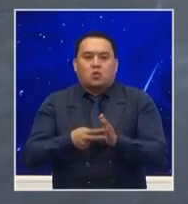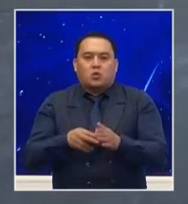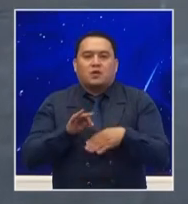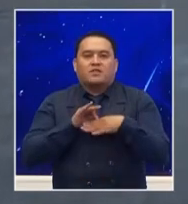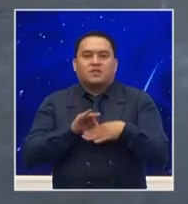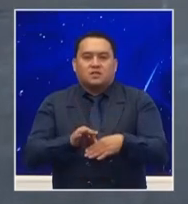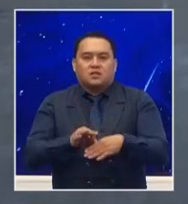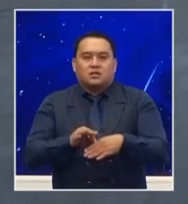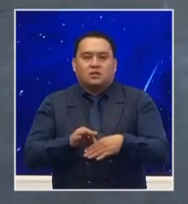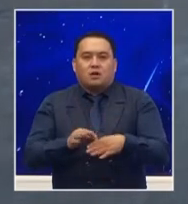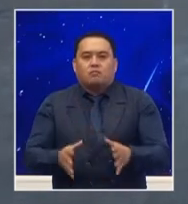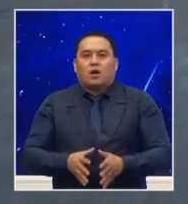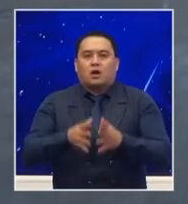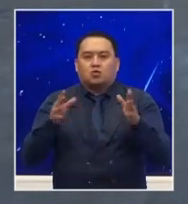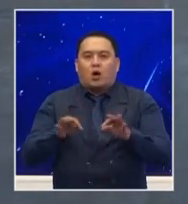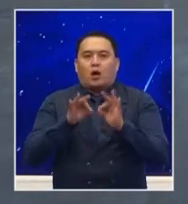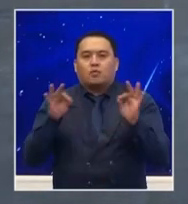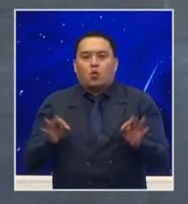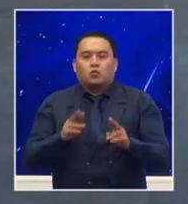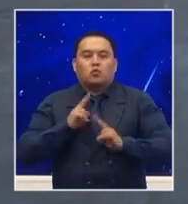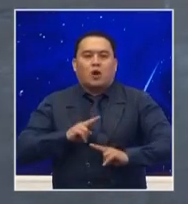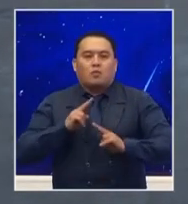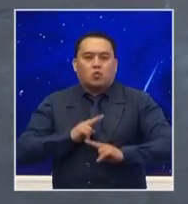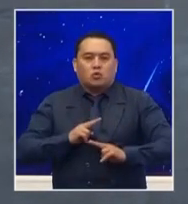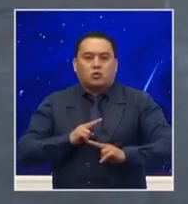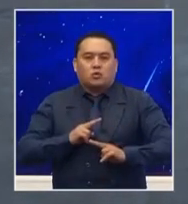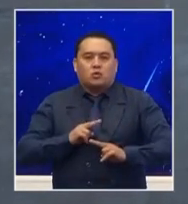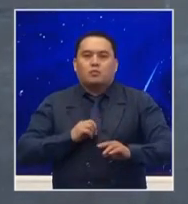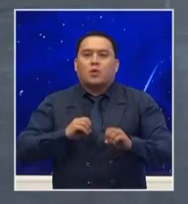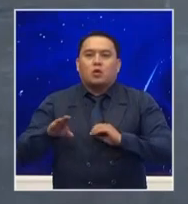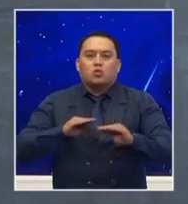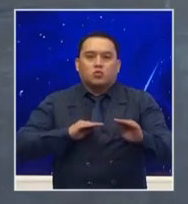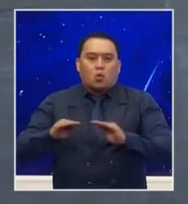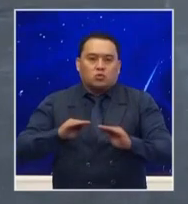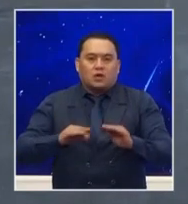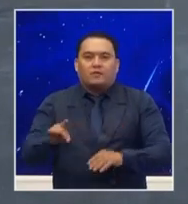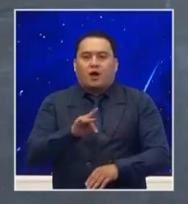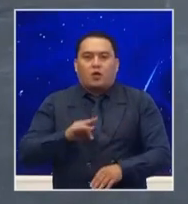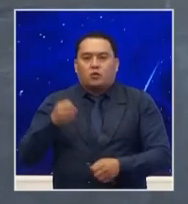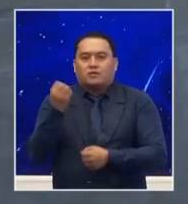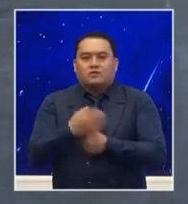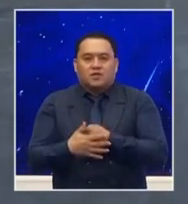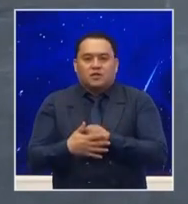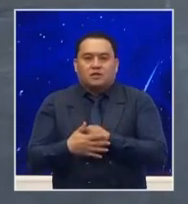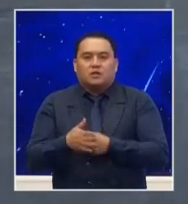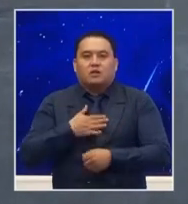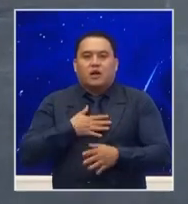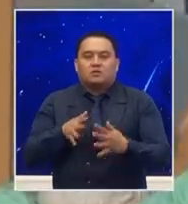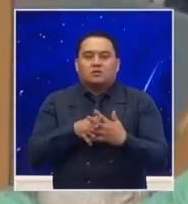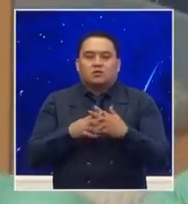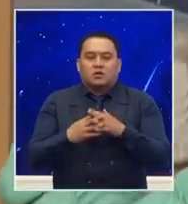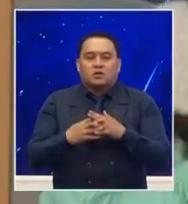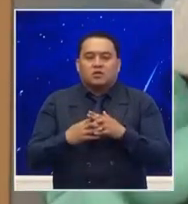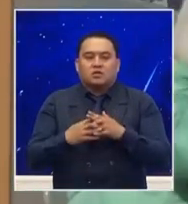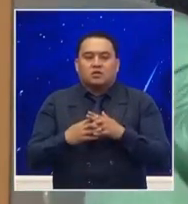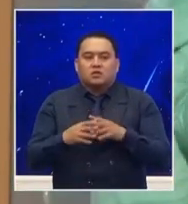провести большую объемную работу по обустройству нашего районного центра, наших сельских округов,